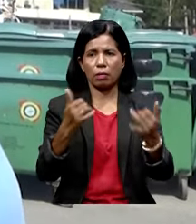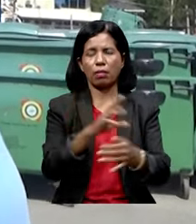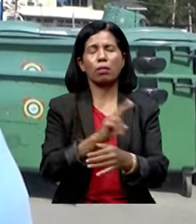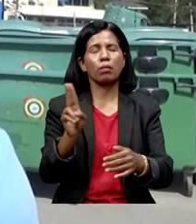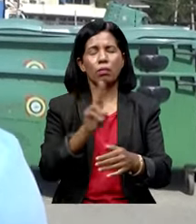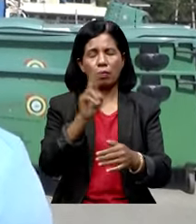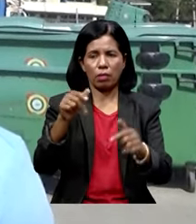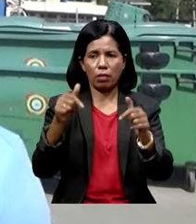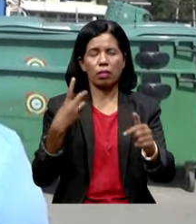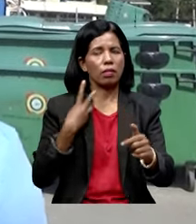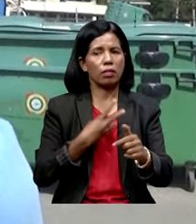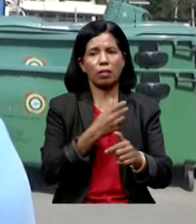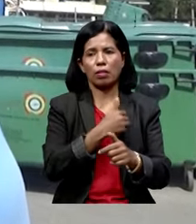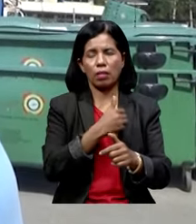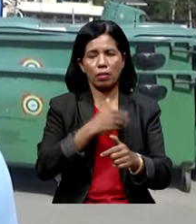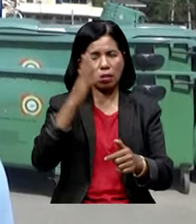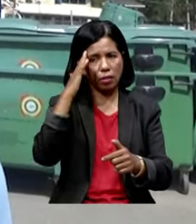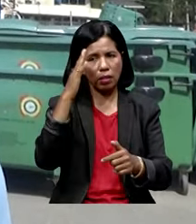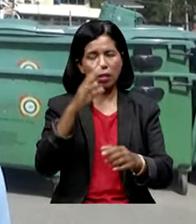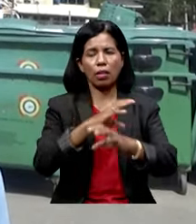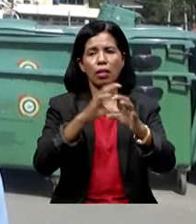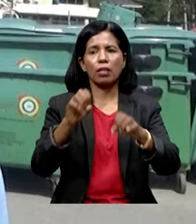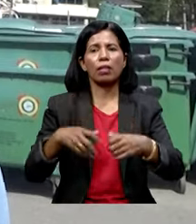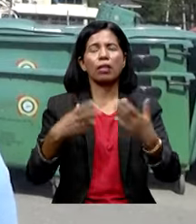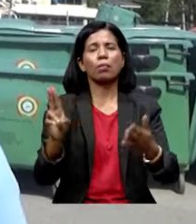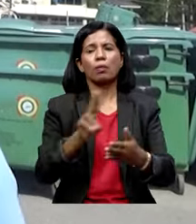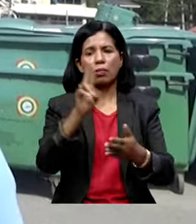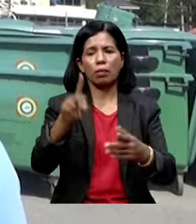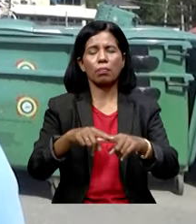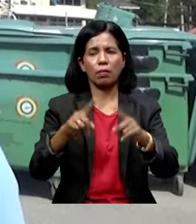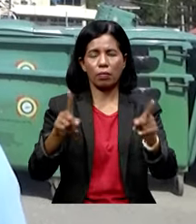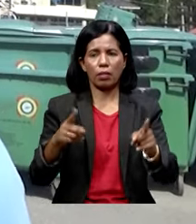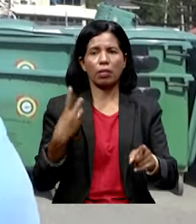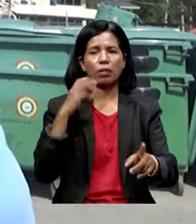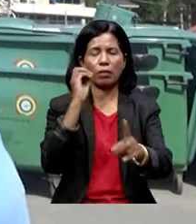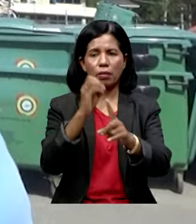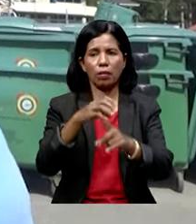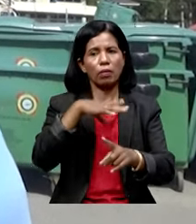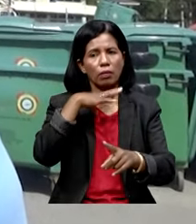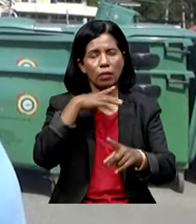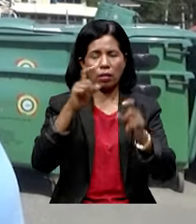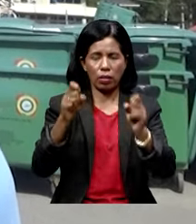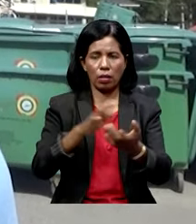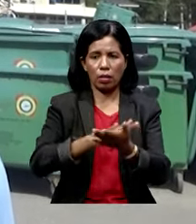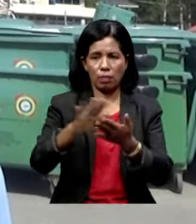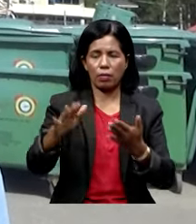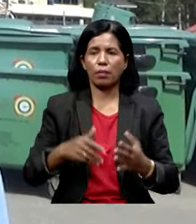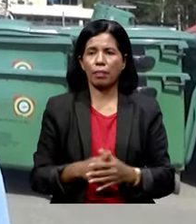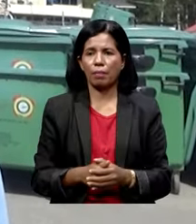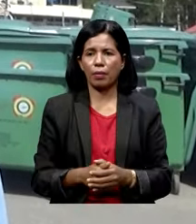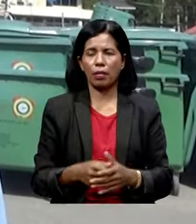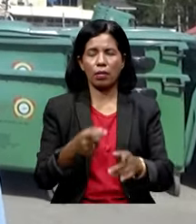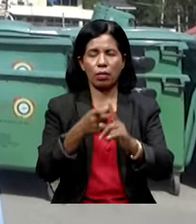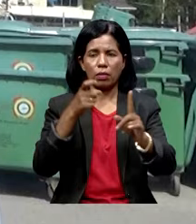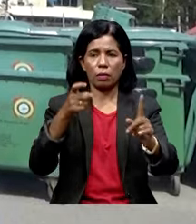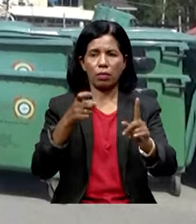nebe kita sirau katene karete ira mas seusa mai be objektifu lisu dilan tengser rezol ne orientasi mai